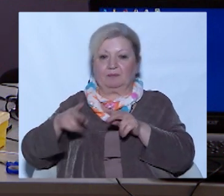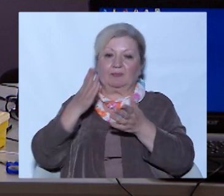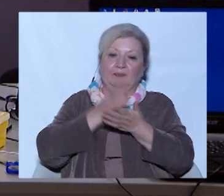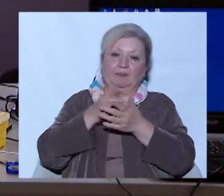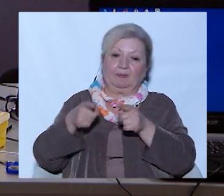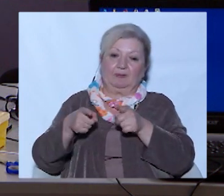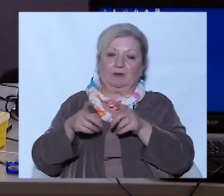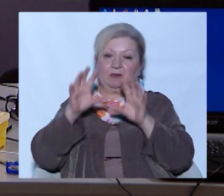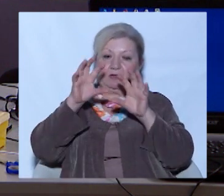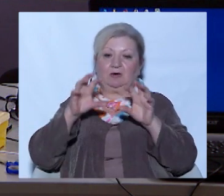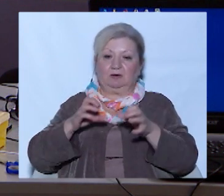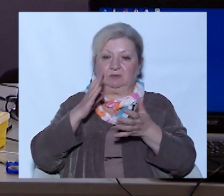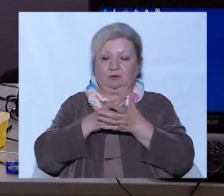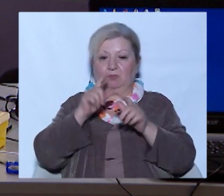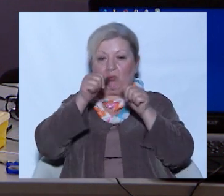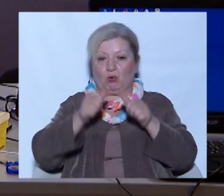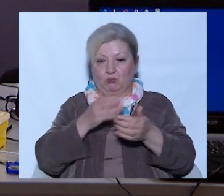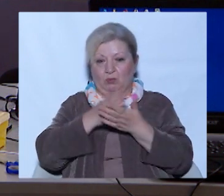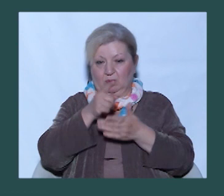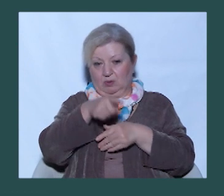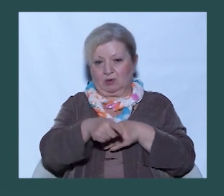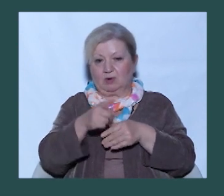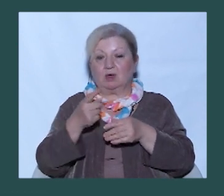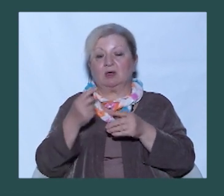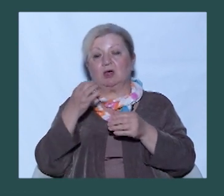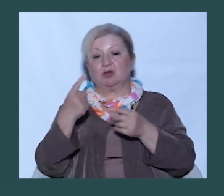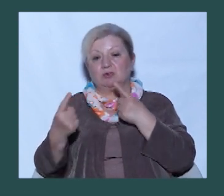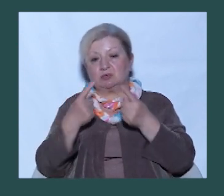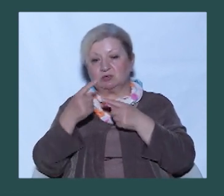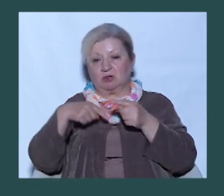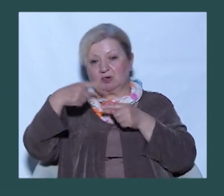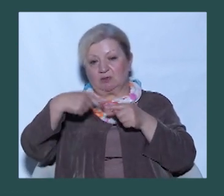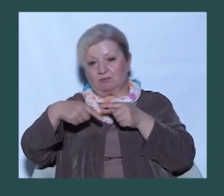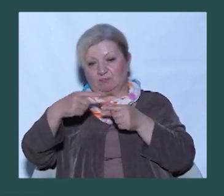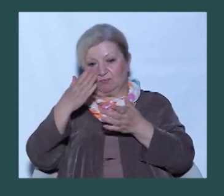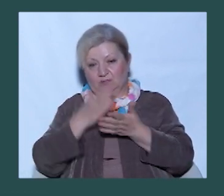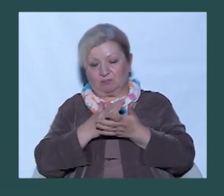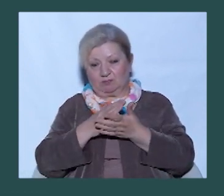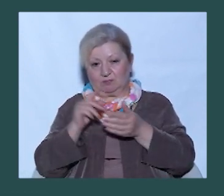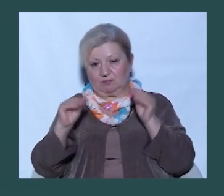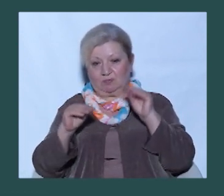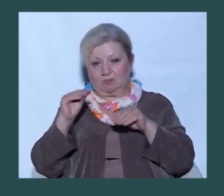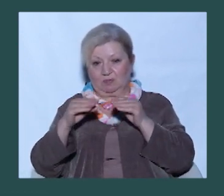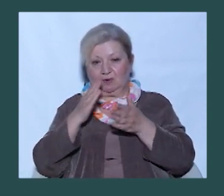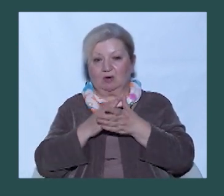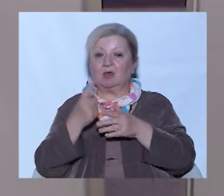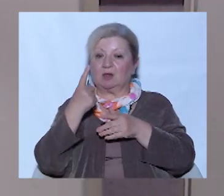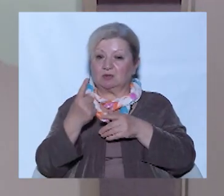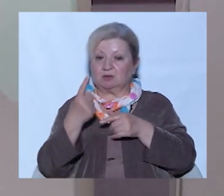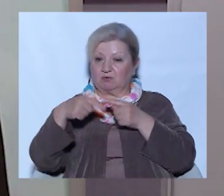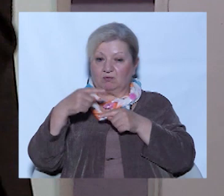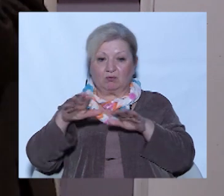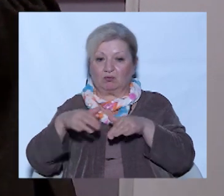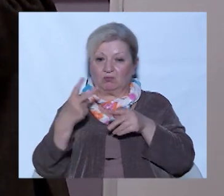ძალა ჰარმონიული კანონით იცვლება, აგერ გვაქვს ეს ფორმულა მოცემული. ესე იგი თითოეულ ხვიაში ელექტრომამოძრავებელი ძალა 100-ია,